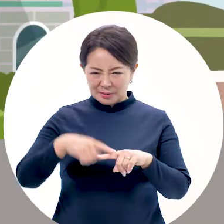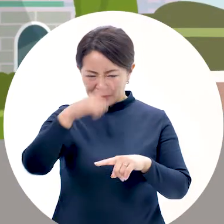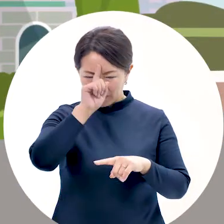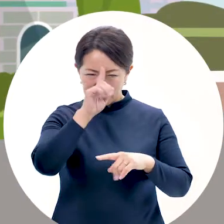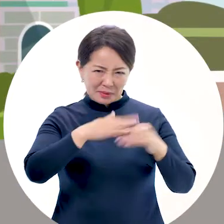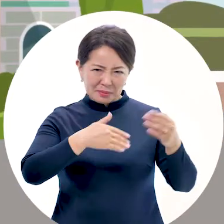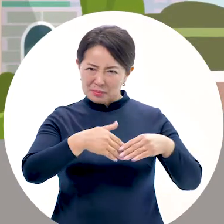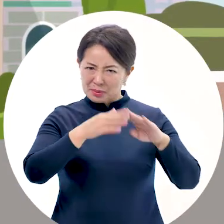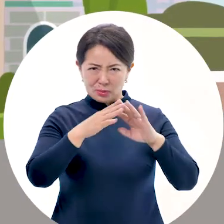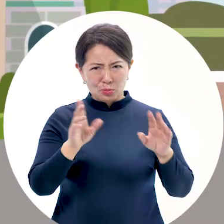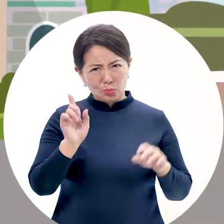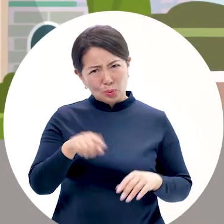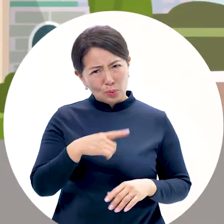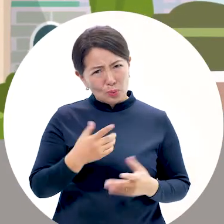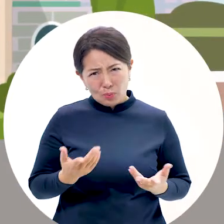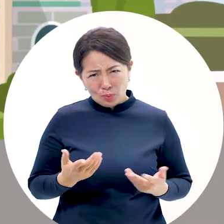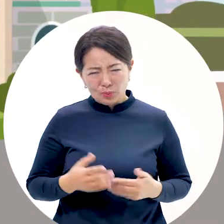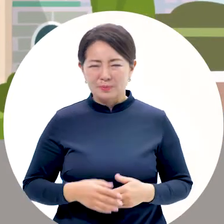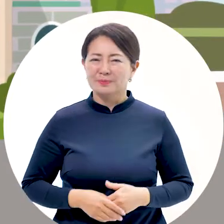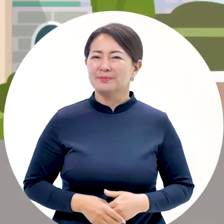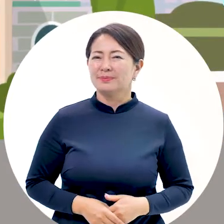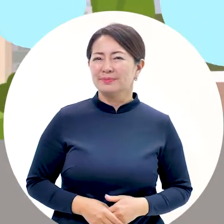Нимээ дэмлэг барьчихж болдгүй юм байх та.